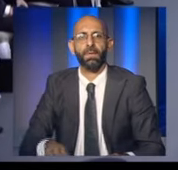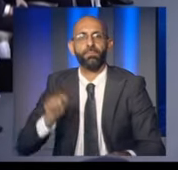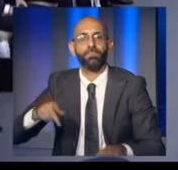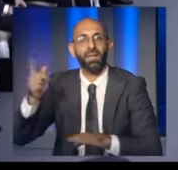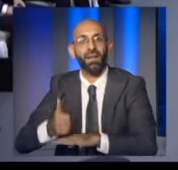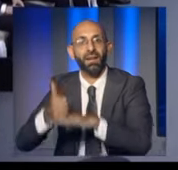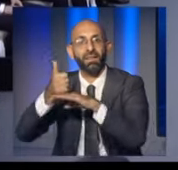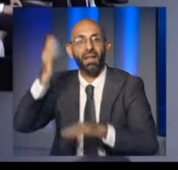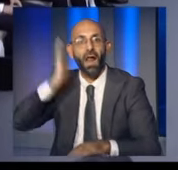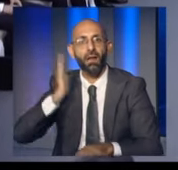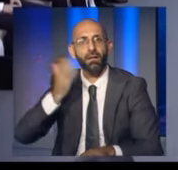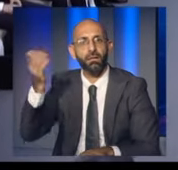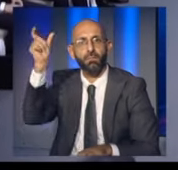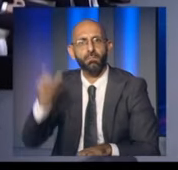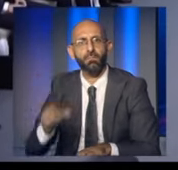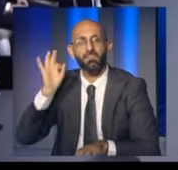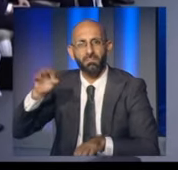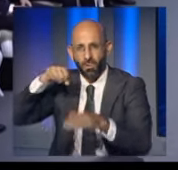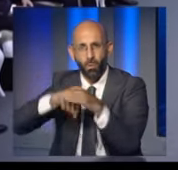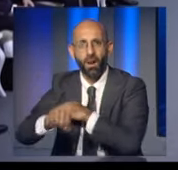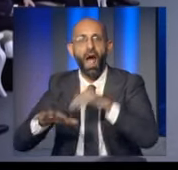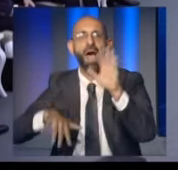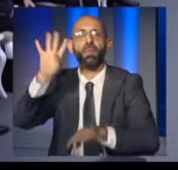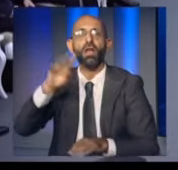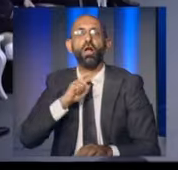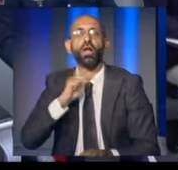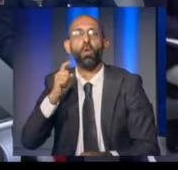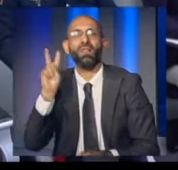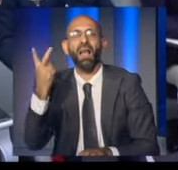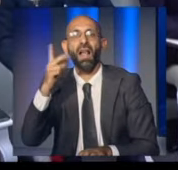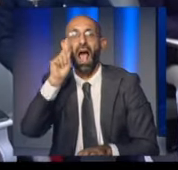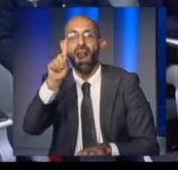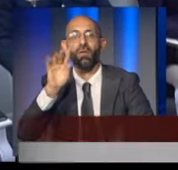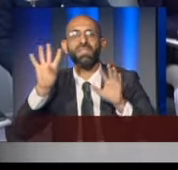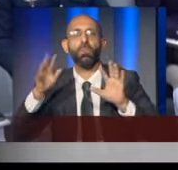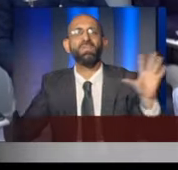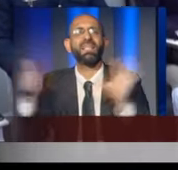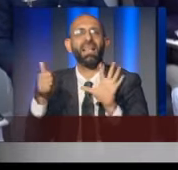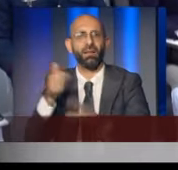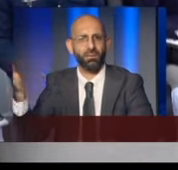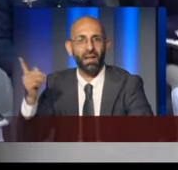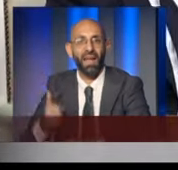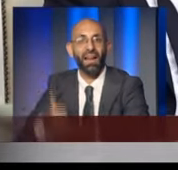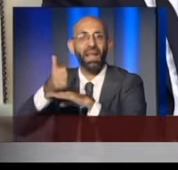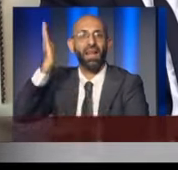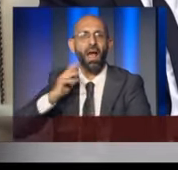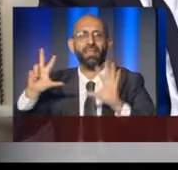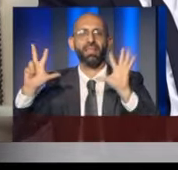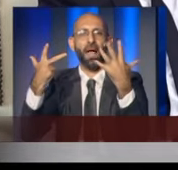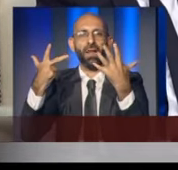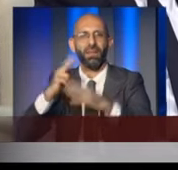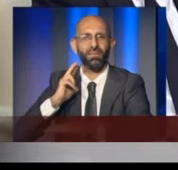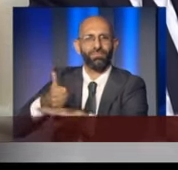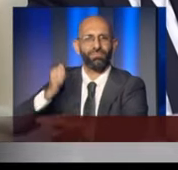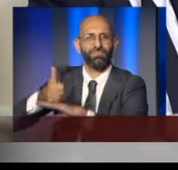إبراهيم رئيس السادات المعروف باسم إبراهيم رئيسي، مواليد 14 كانون الأول 1960 في مشهد، وهو الرئيس